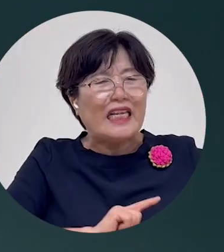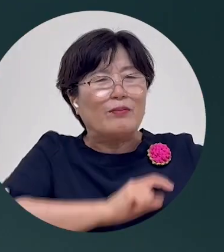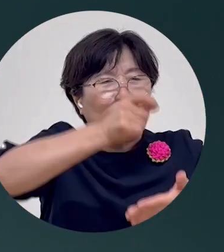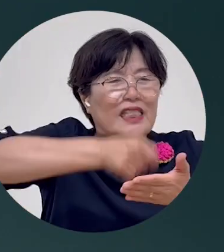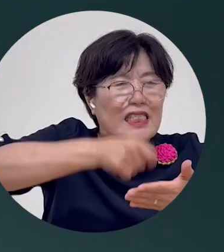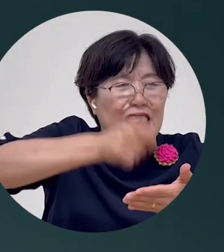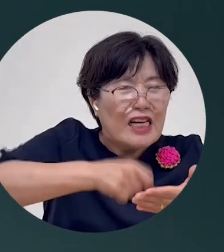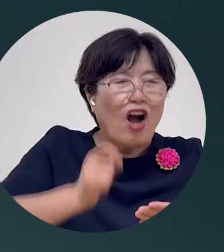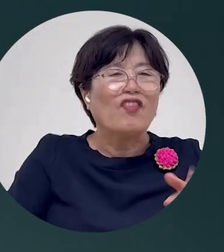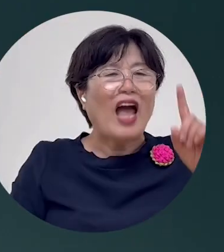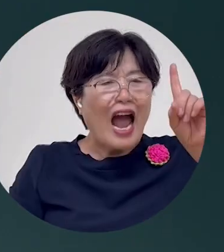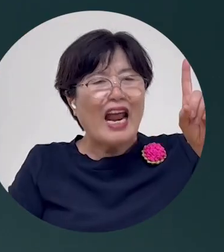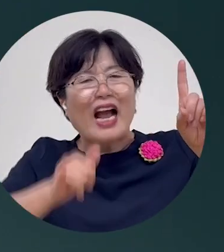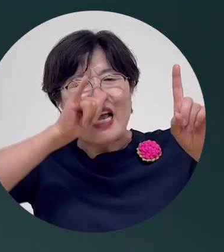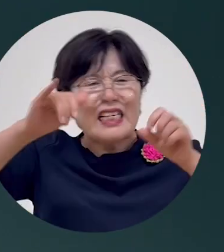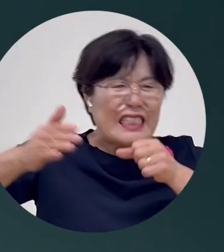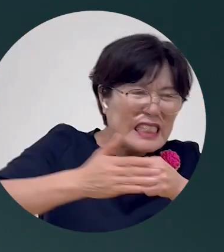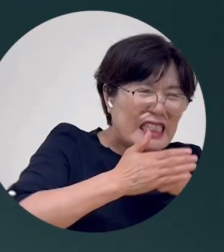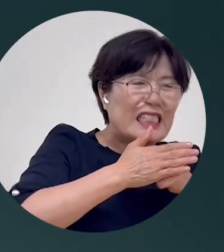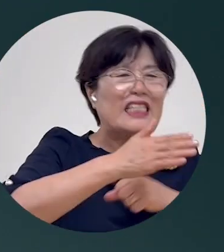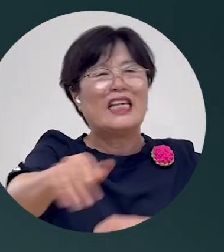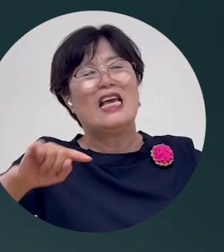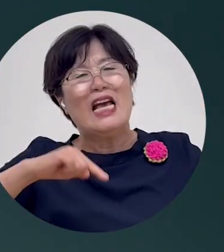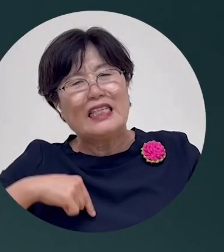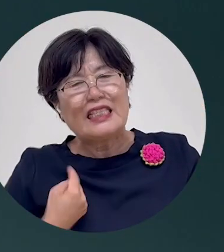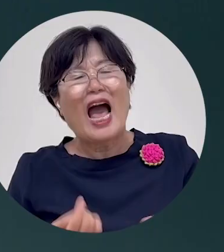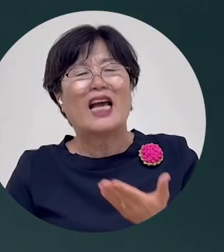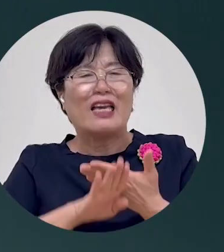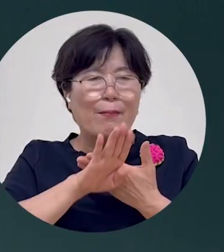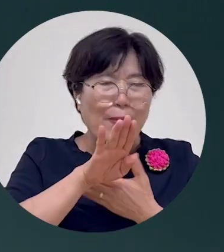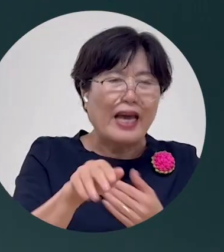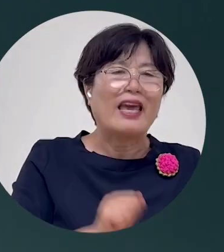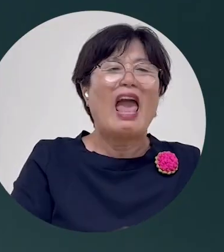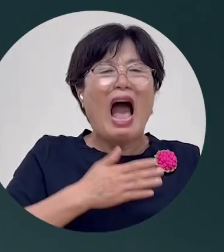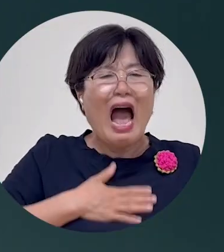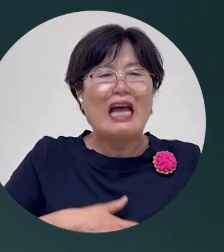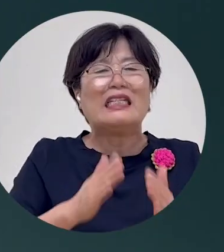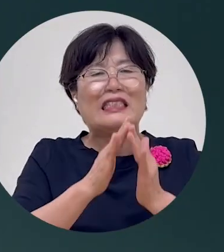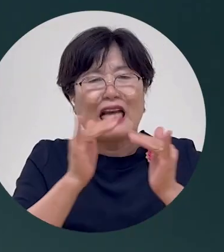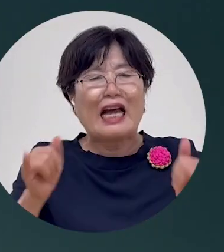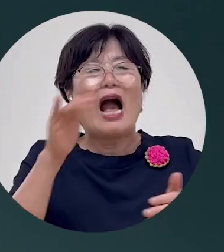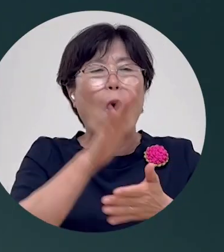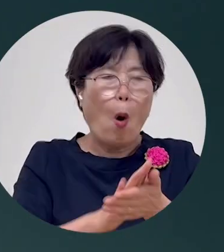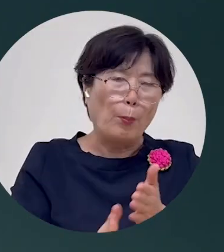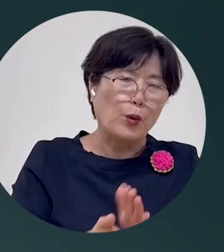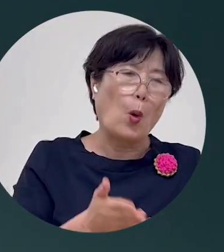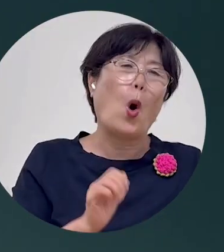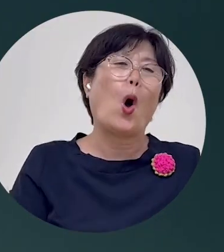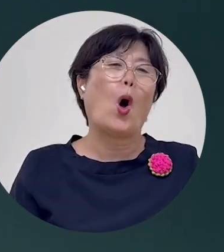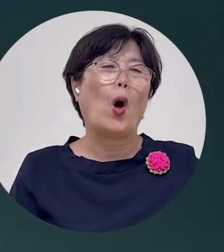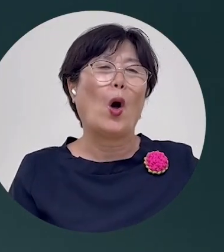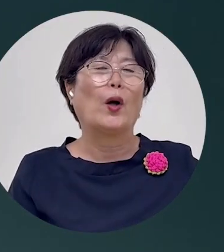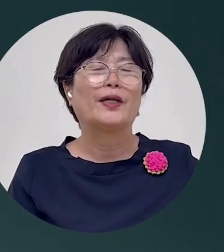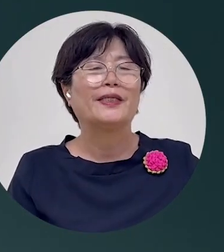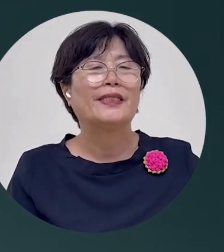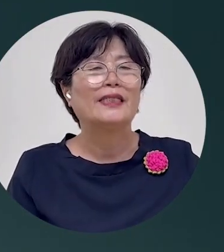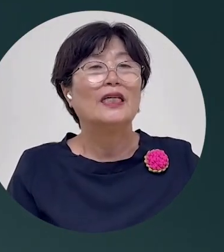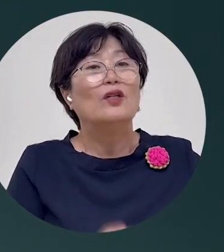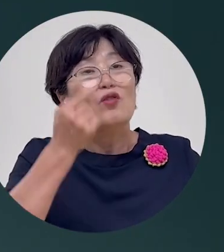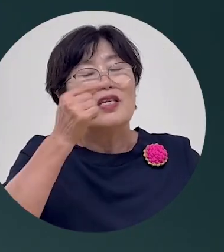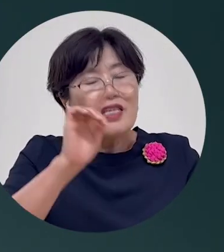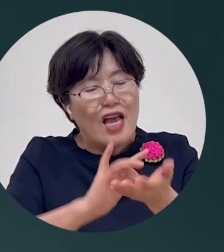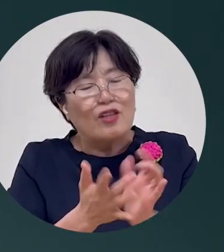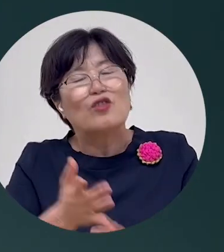것 하나가 있으니 자기밖에 아는 자가 없고. 여러분, 여기 예수님의 눈은 뭐